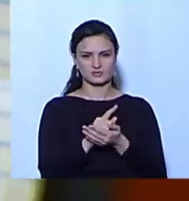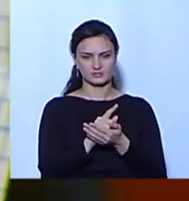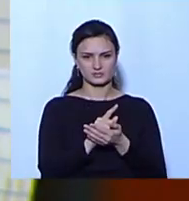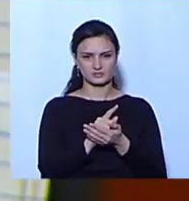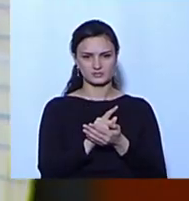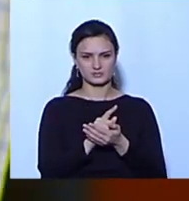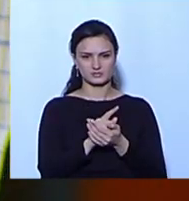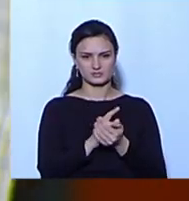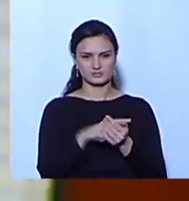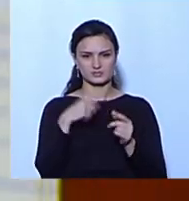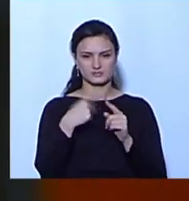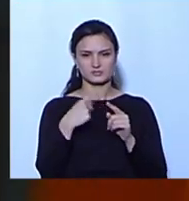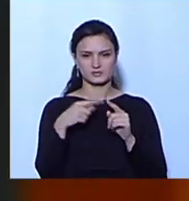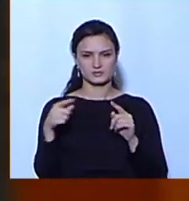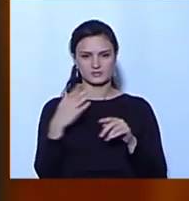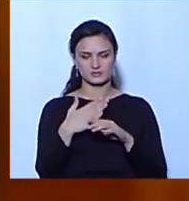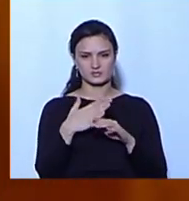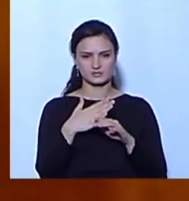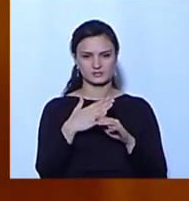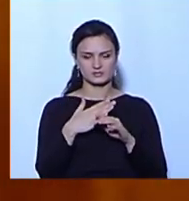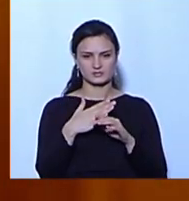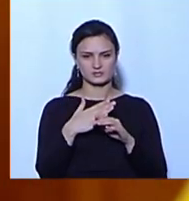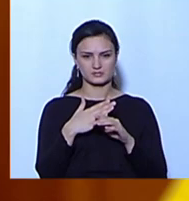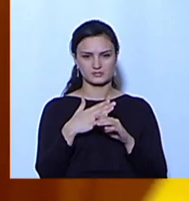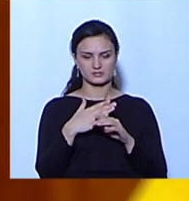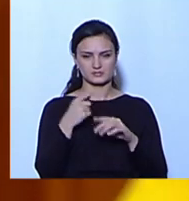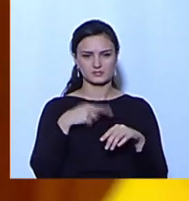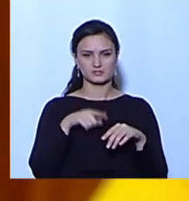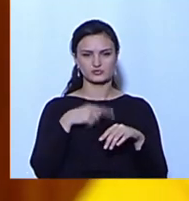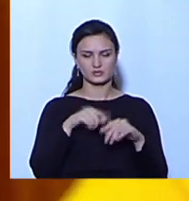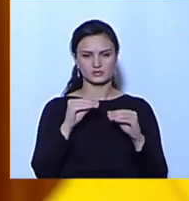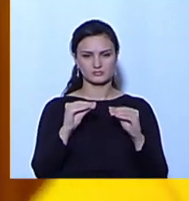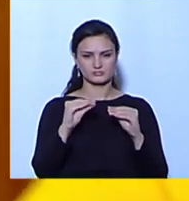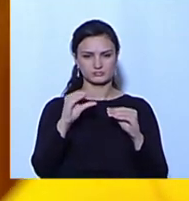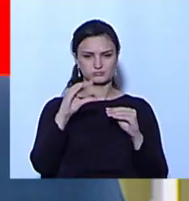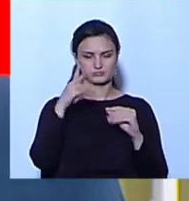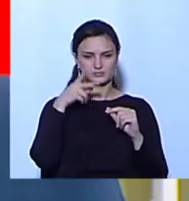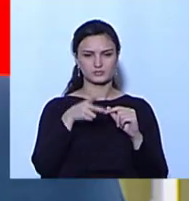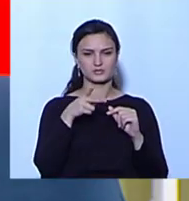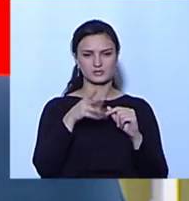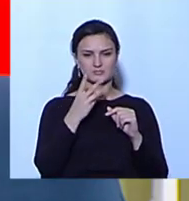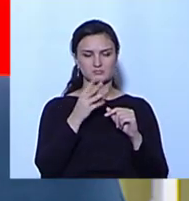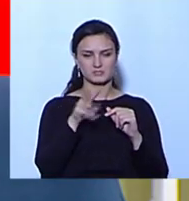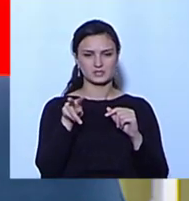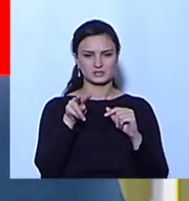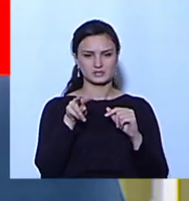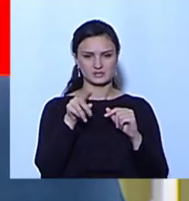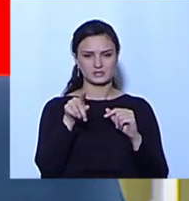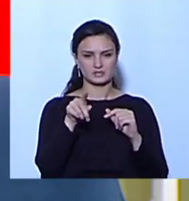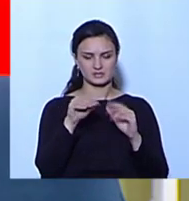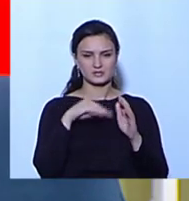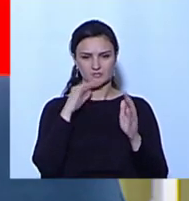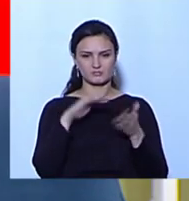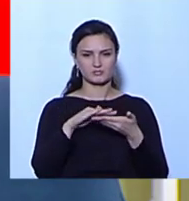რომელიც სხვადასხვა სახეობის არის. ამ შემთხვევაში სახეზე გვაქვს კლინიკური შარდმიმღები, რომელიც 2000 მილილიტრს